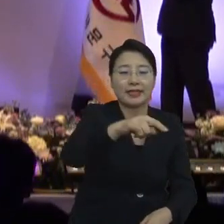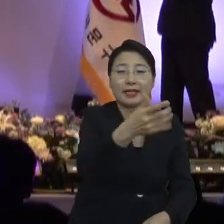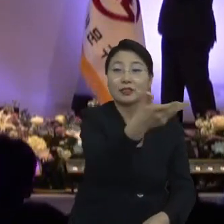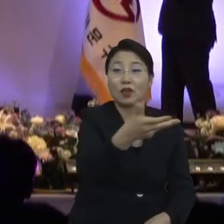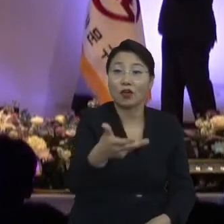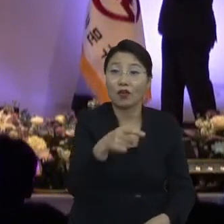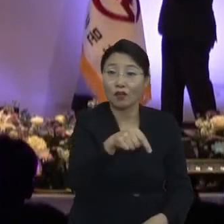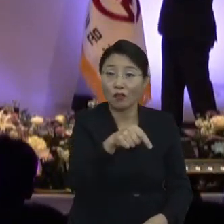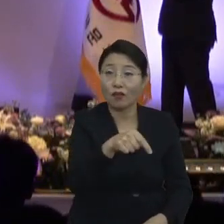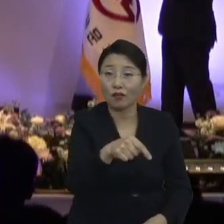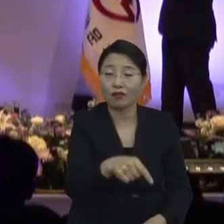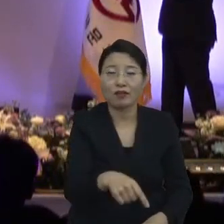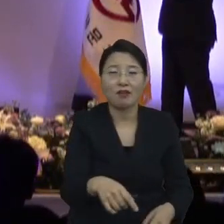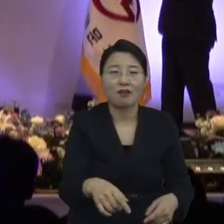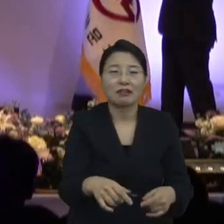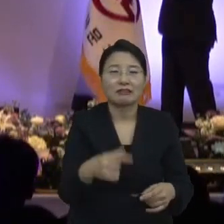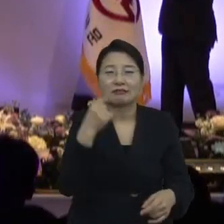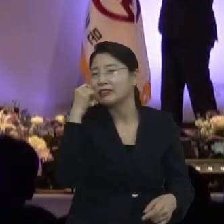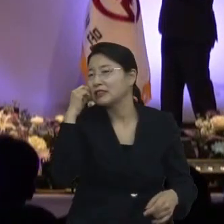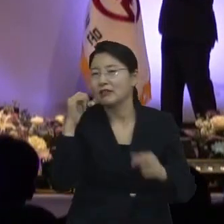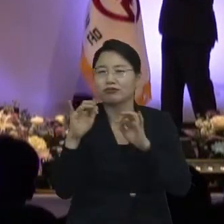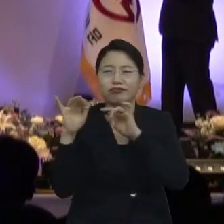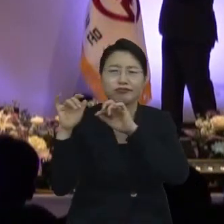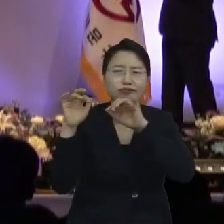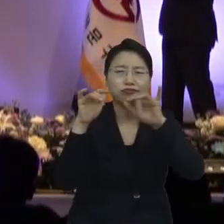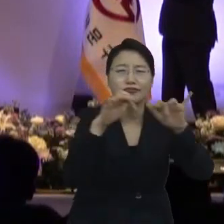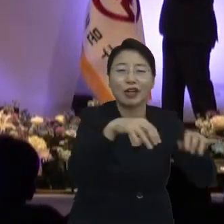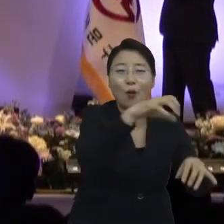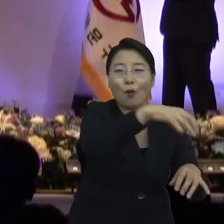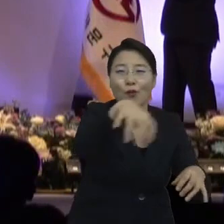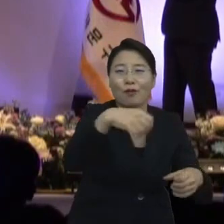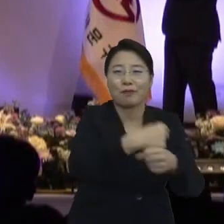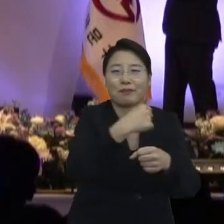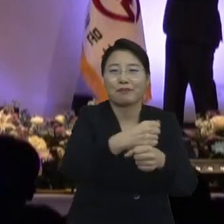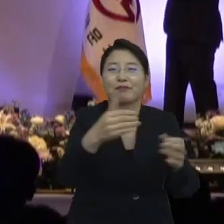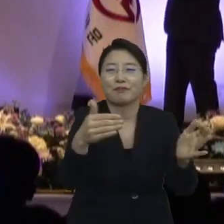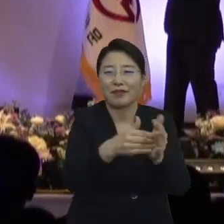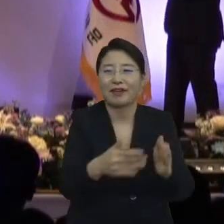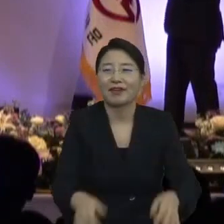정도로 뭐 아주 핫플인데 이런 곳을 군데군데 만들어 놓습니다.